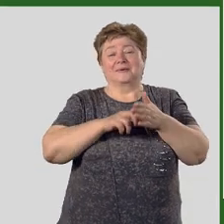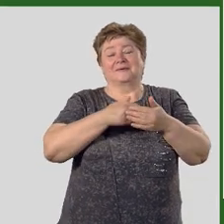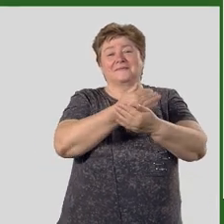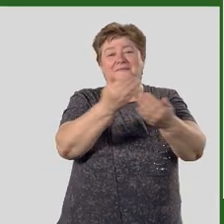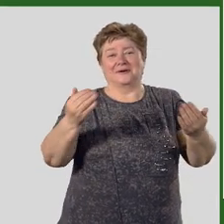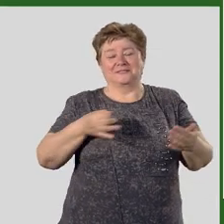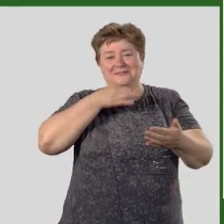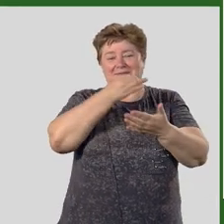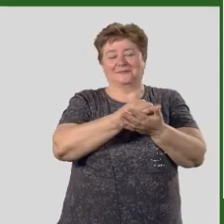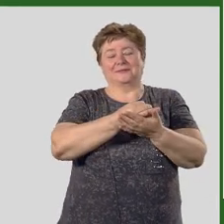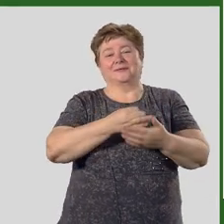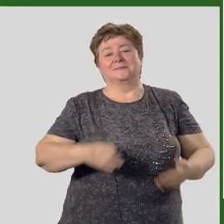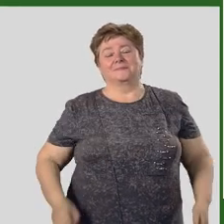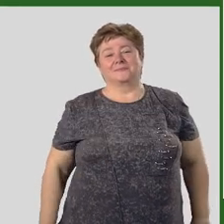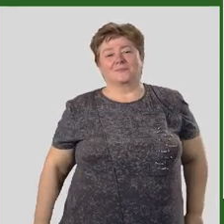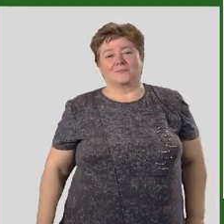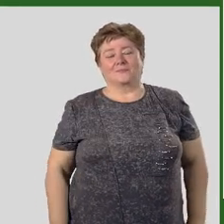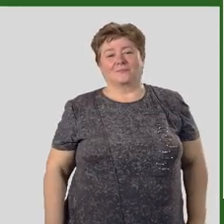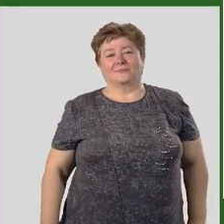Проверим ваши ответы.